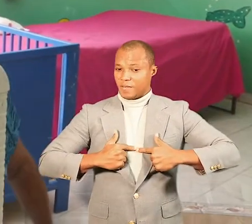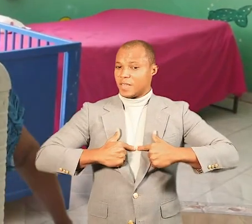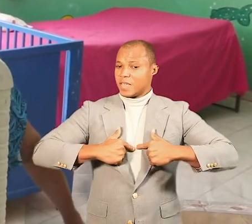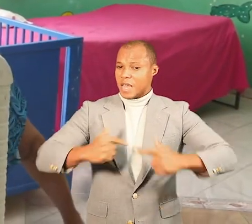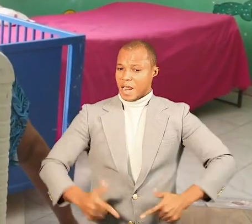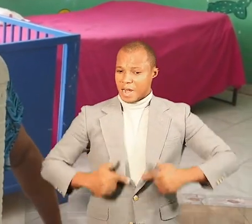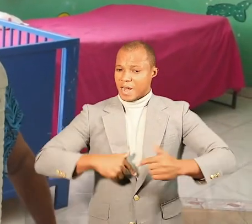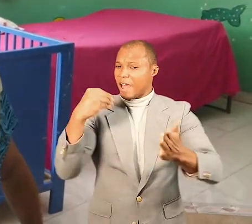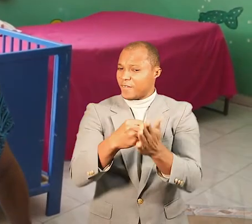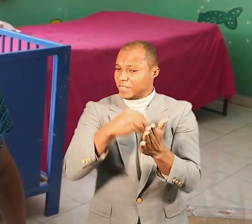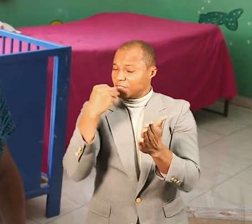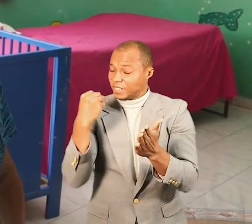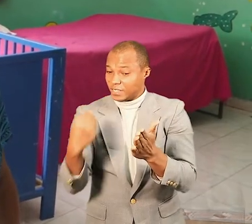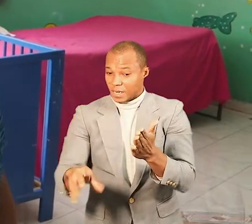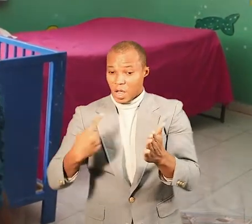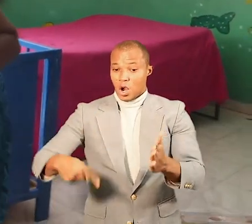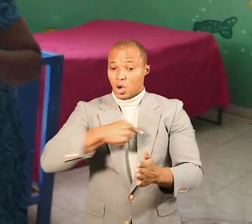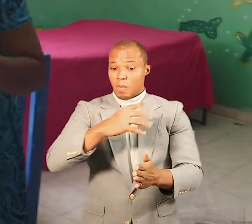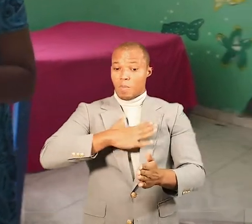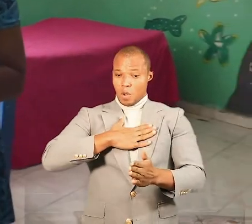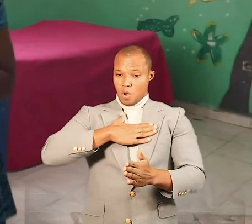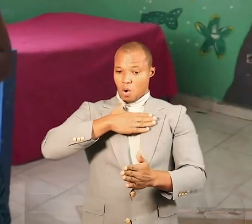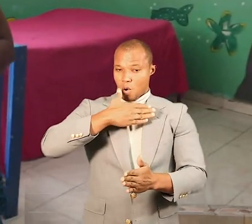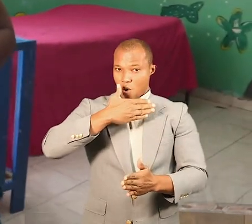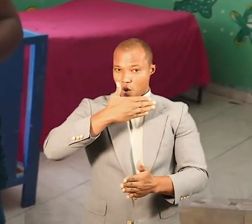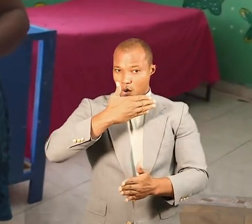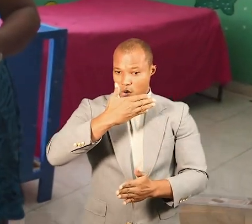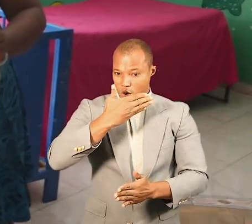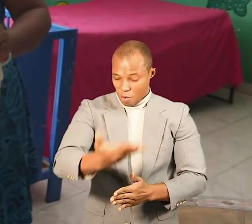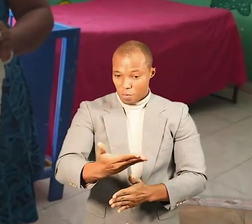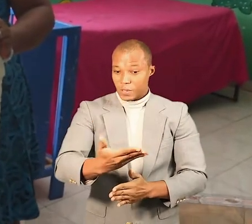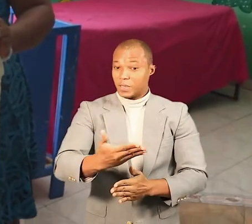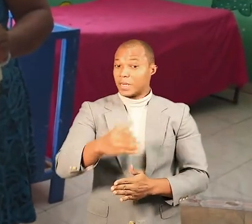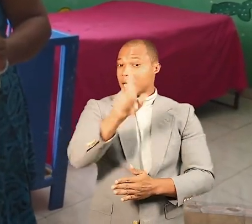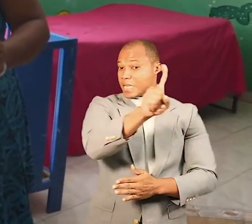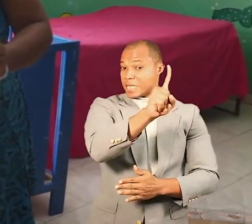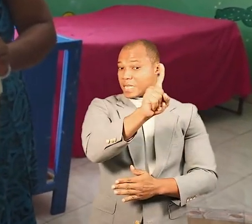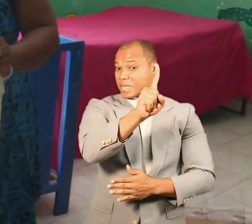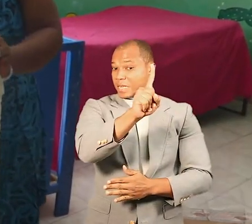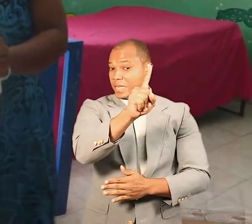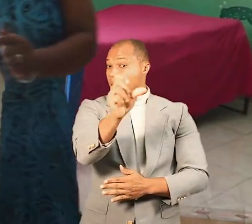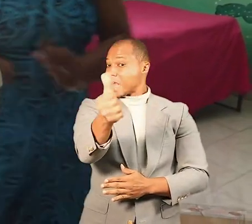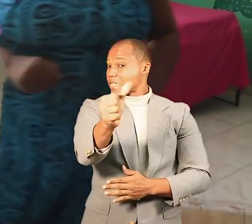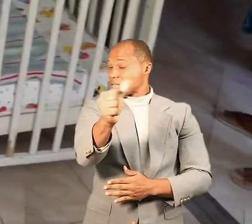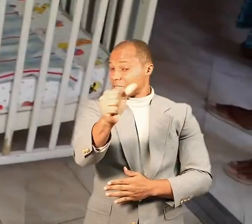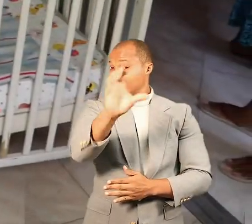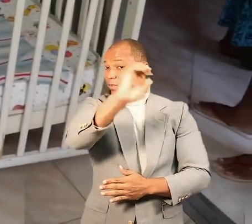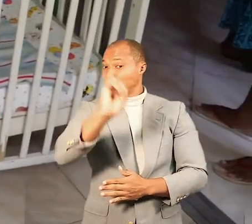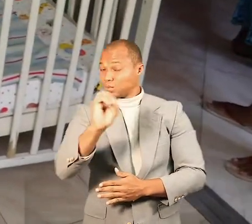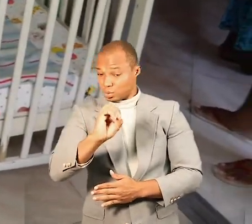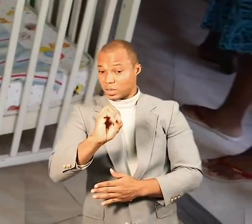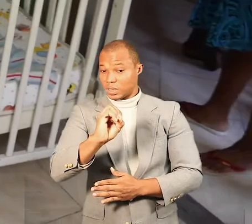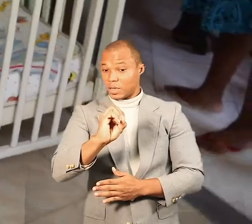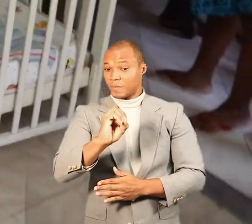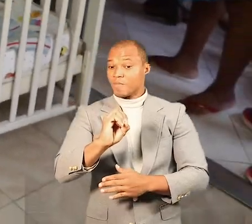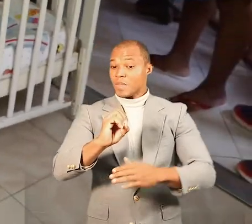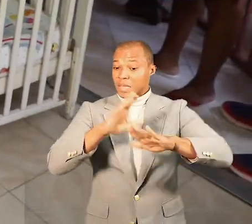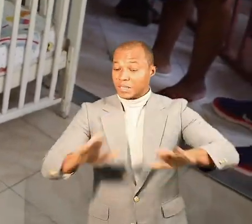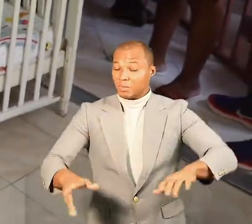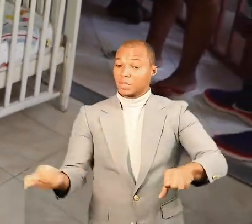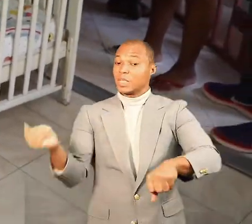la vie cherté de la vie nous t'es obligé faire quelques considérations donc à 10% là-dedans c'est timoun qui